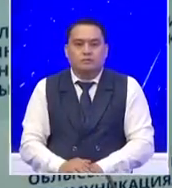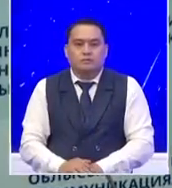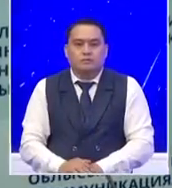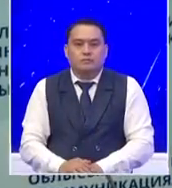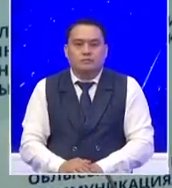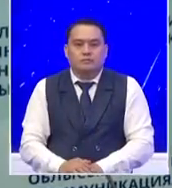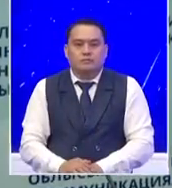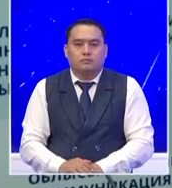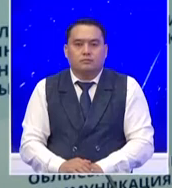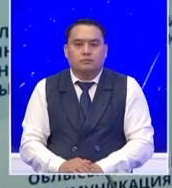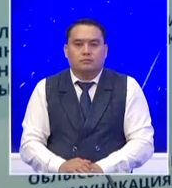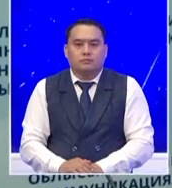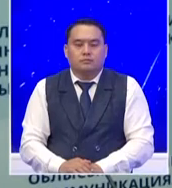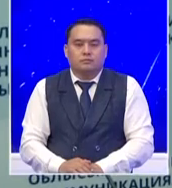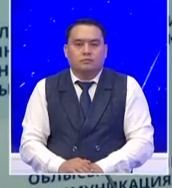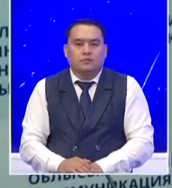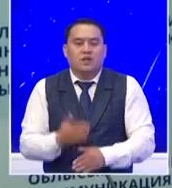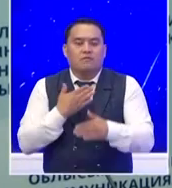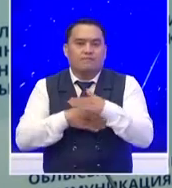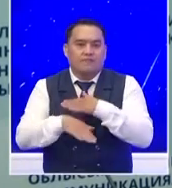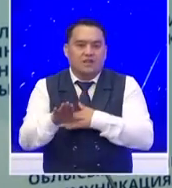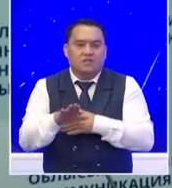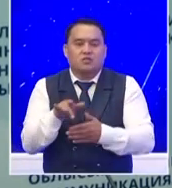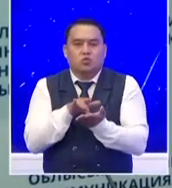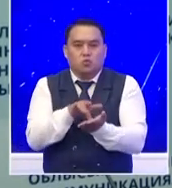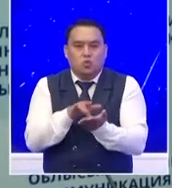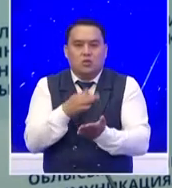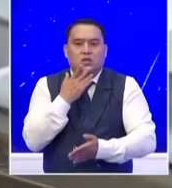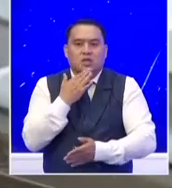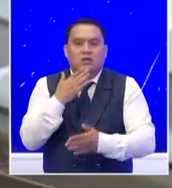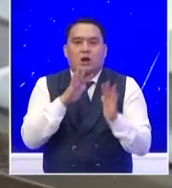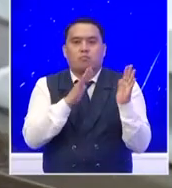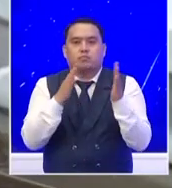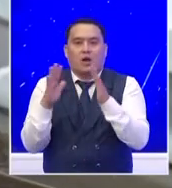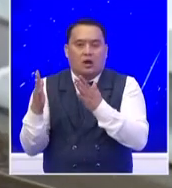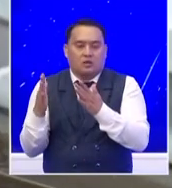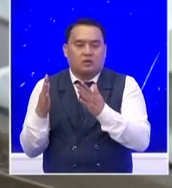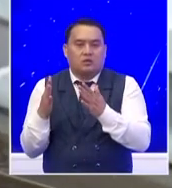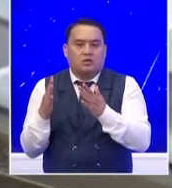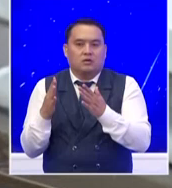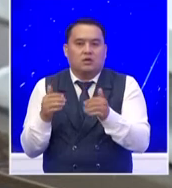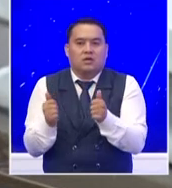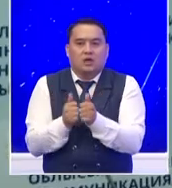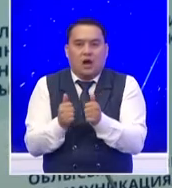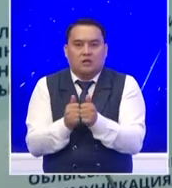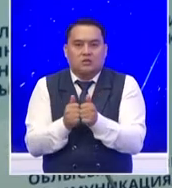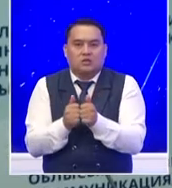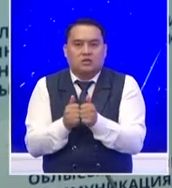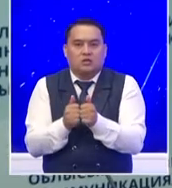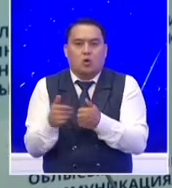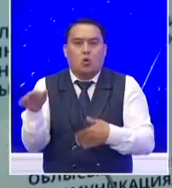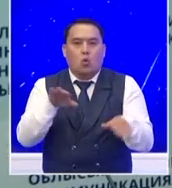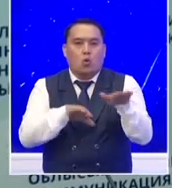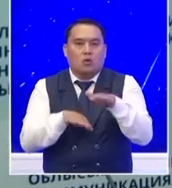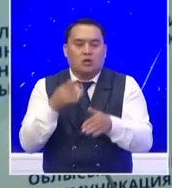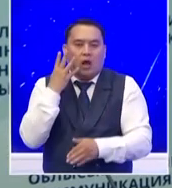Закрыты выезда туристические базы, национальные парки, находящиеся возле города